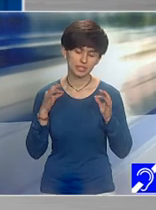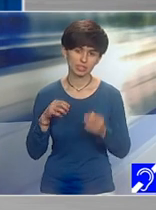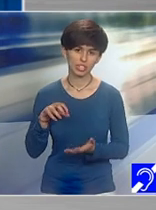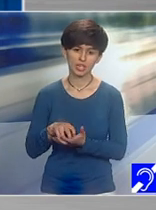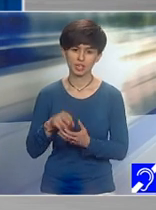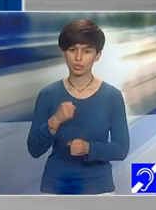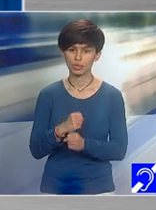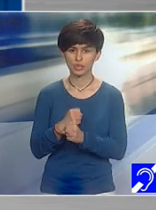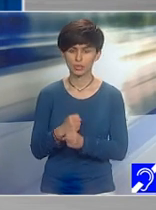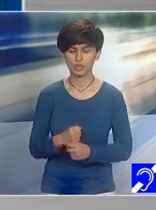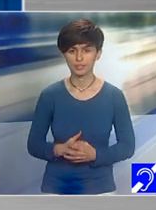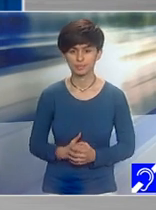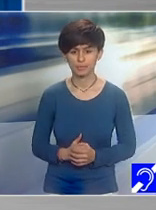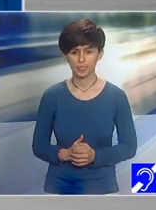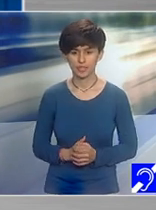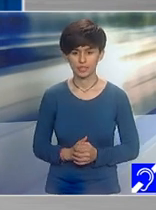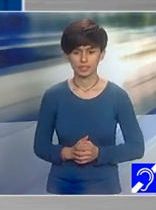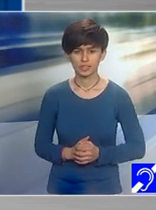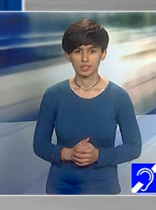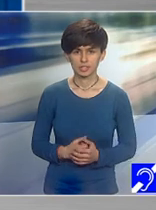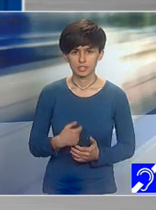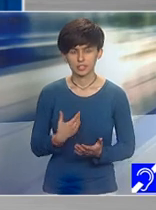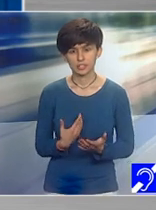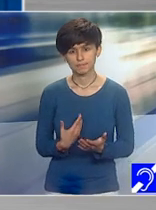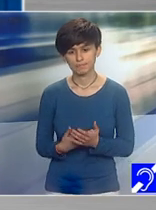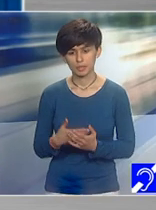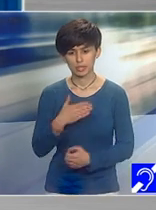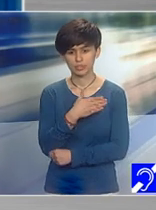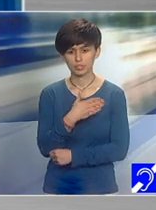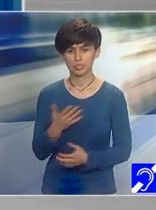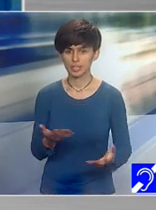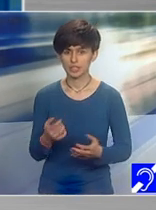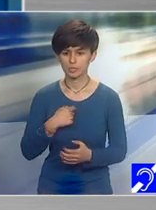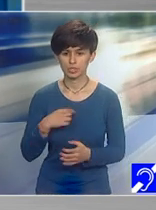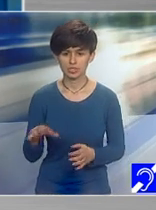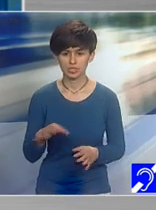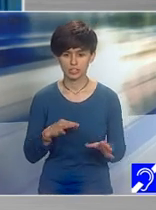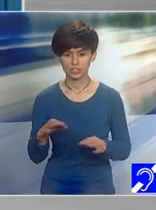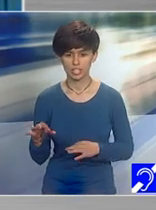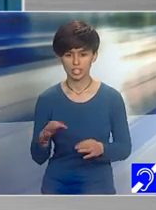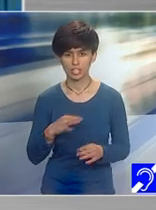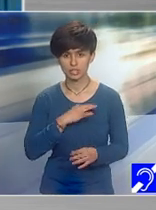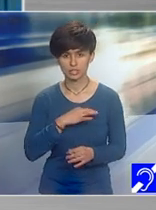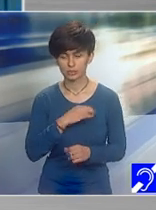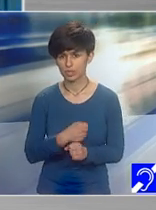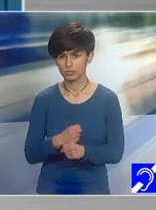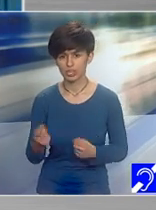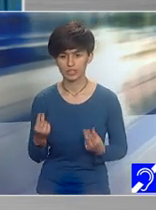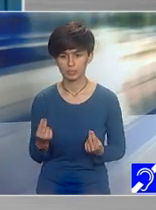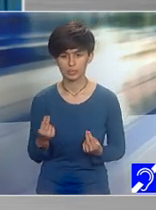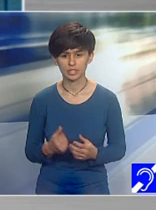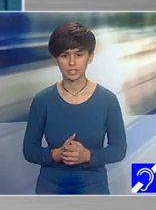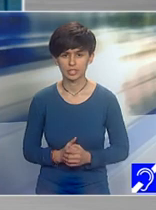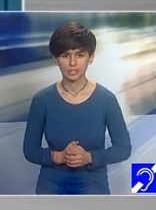dori să lucreze, dar și pentru firme care și-ar putea alege cei mai buni, atât studenți cât și elevi, că sunt foarte mulți elevi care poate